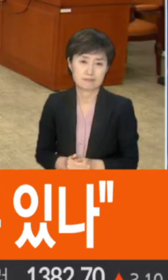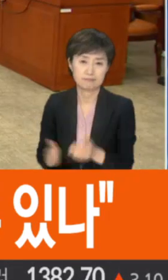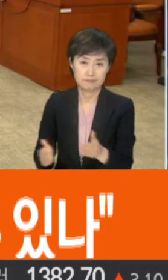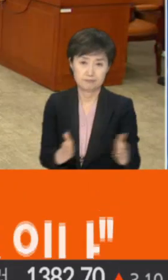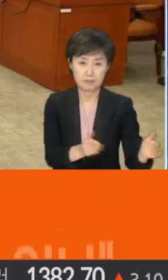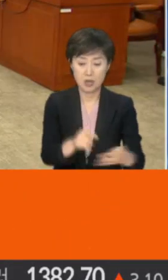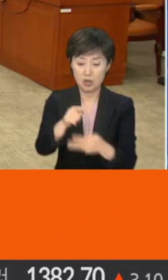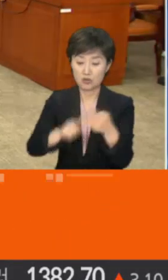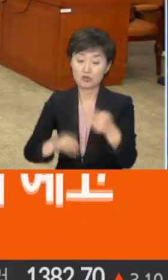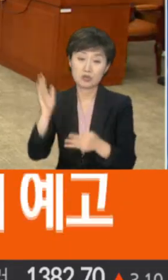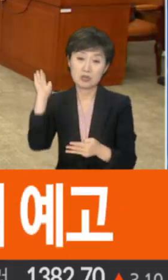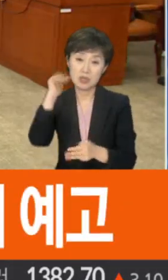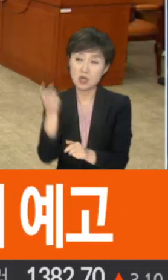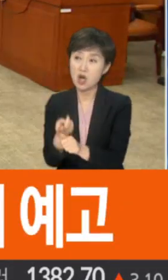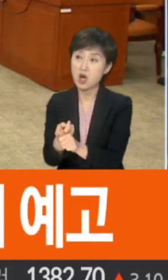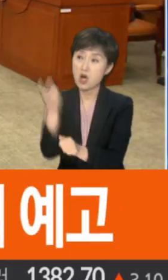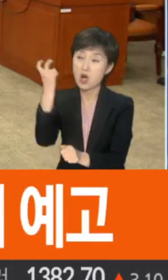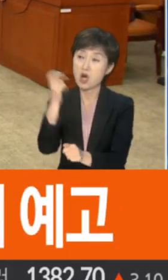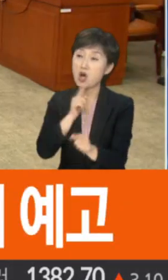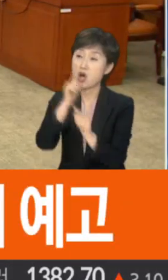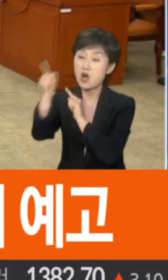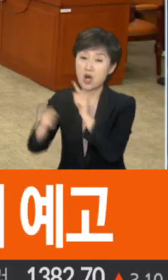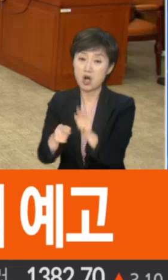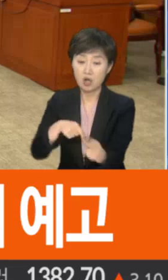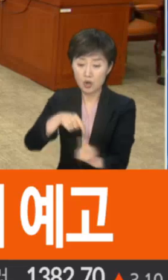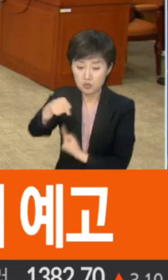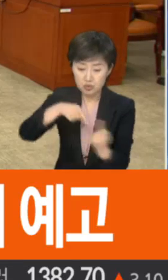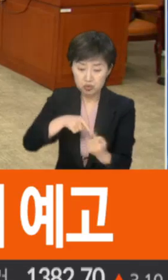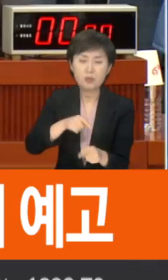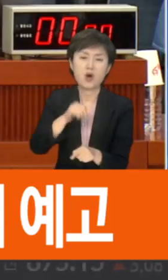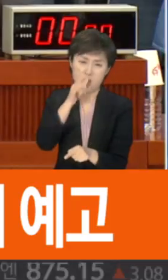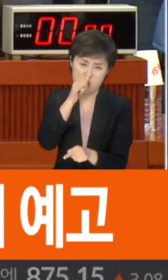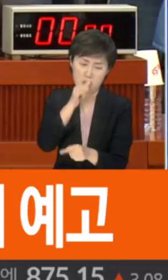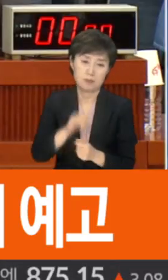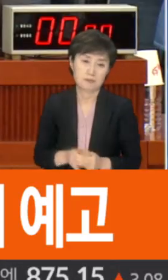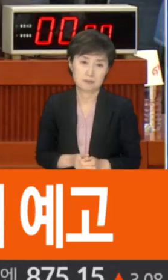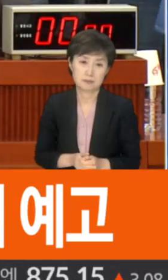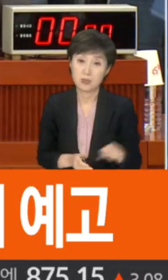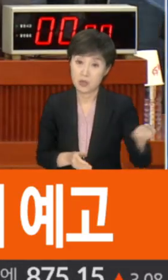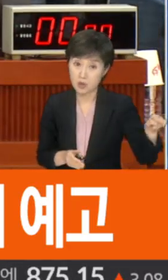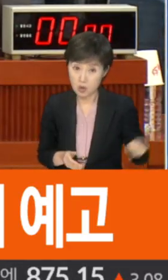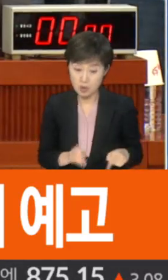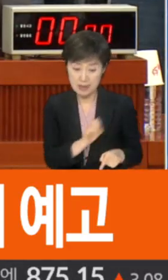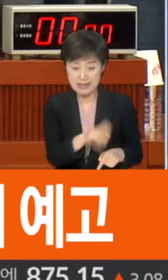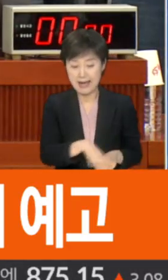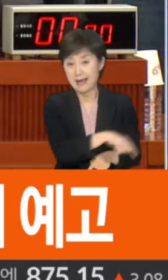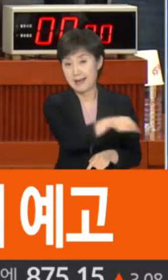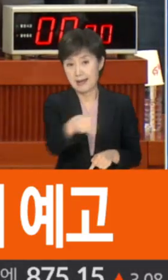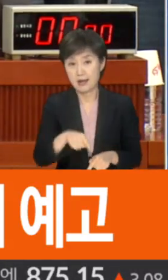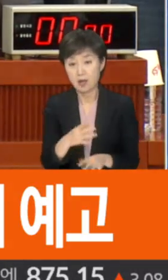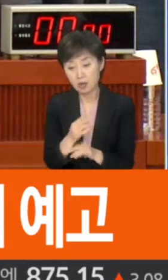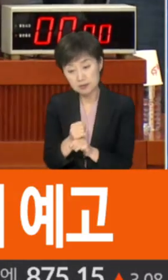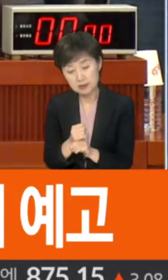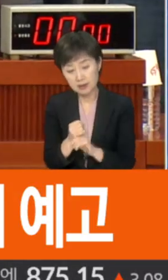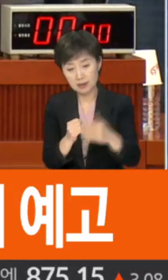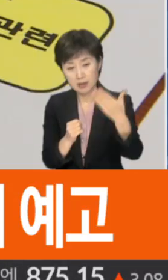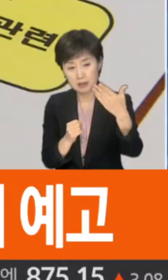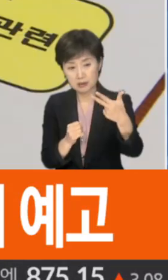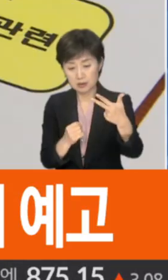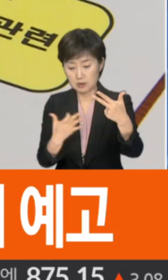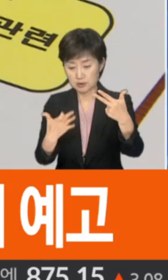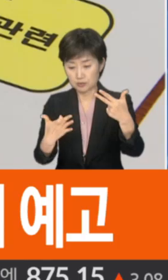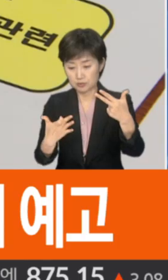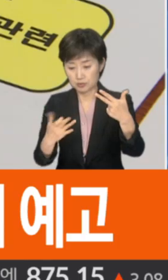윤 대통령 탄핵 청원 청문회를 두고도 갈등의 골은 깊어지고 있습니다. 민주당 등 야권은 오는 19일과